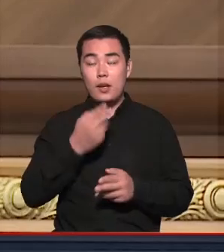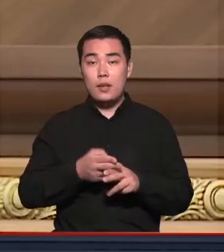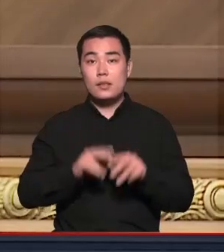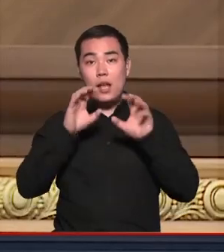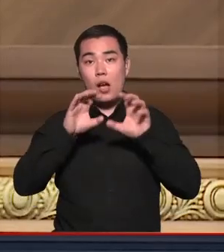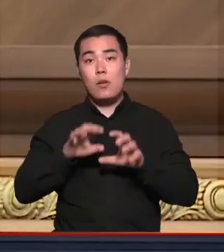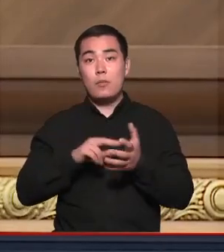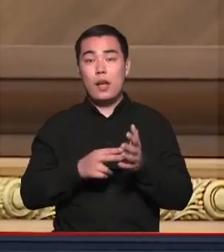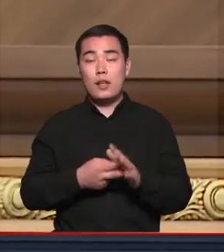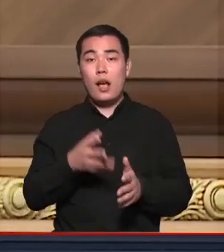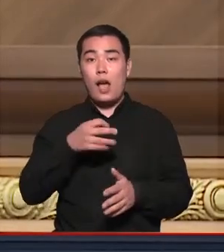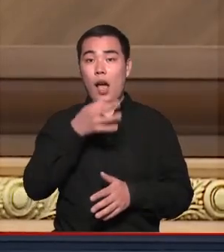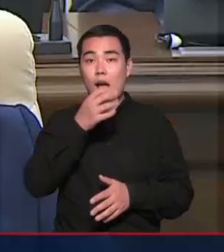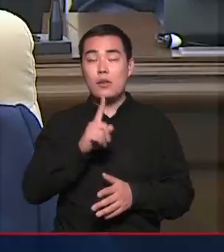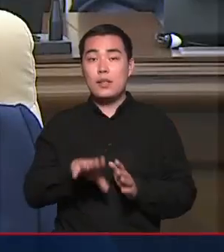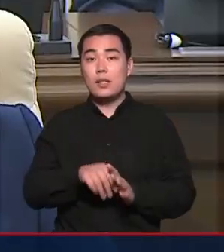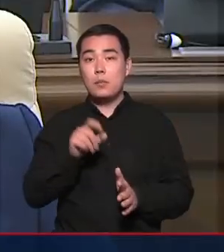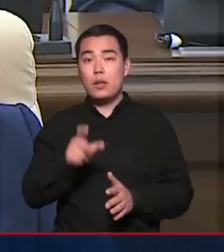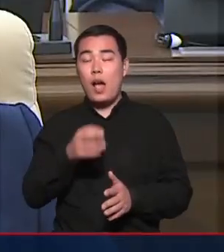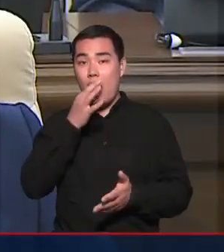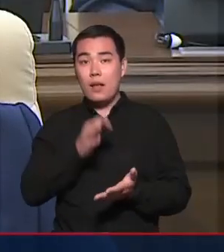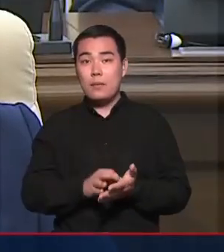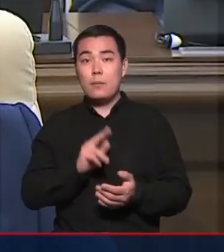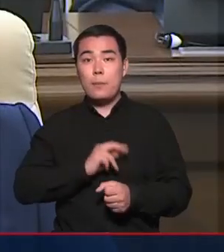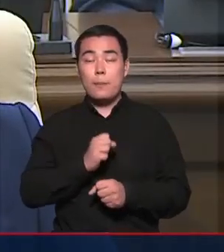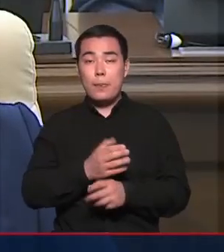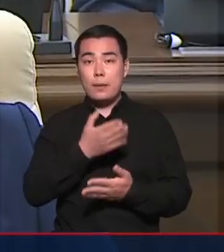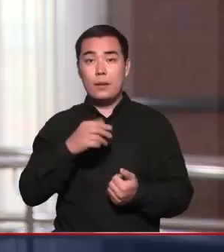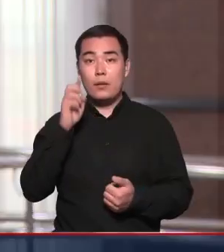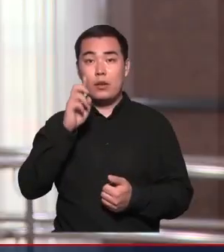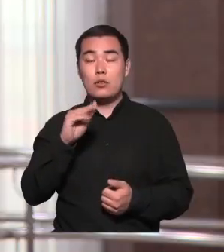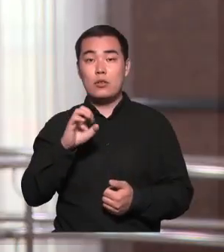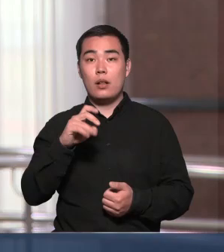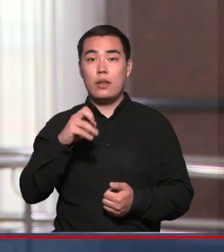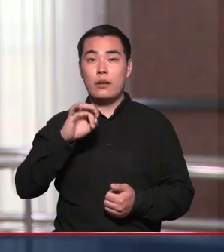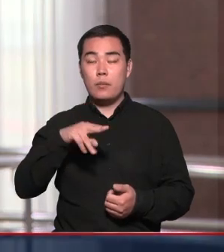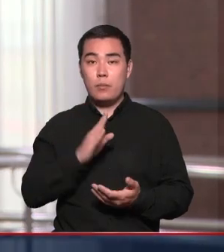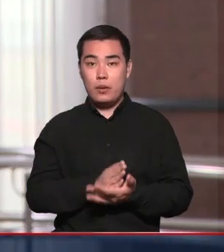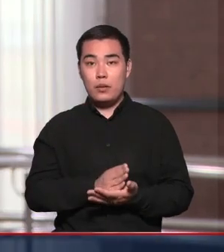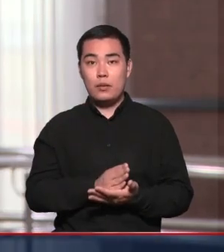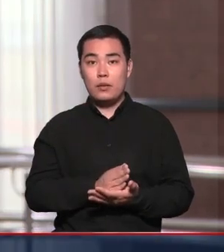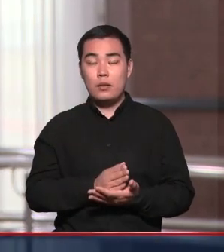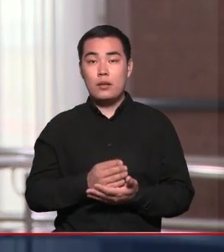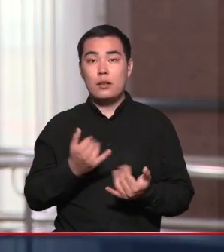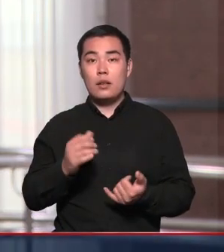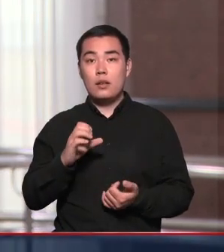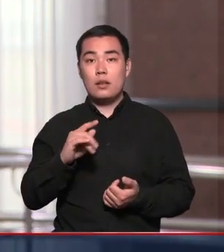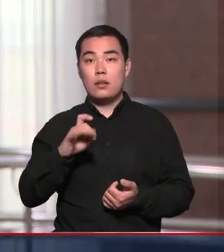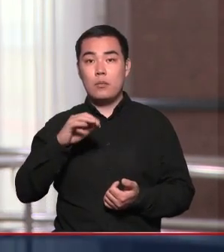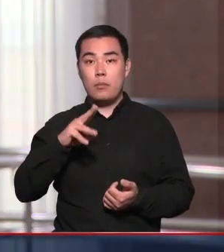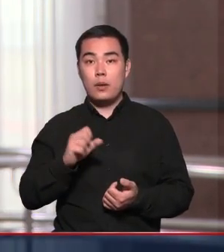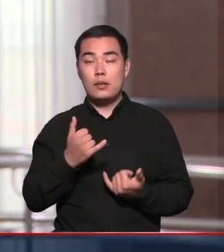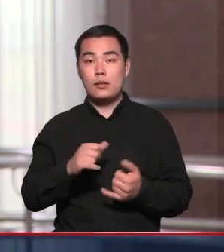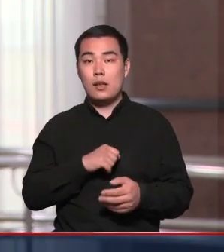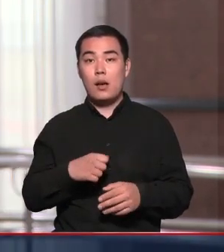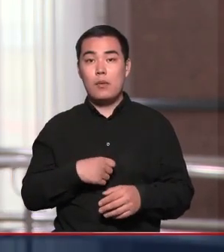жобасын айтпағанда депутаттық сауалдарға да сауатты жауап жоқ. Үкімет көп жалтарады. Жалпы көбіне сыдыртпа, жол жөнекей шығарып